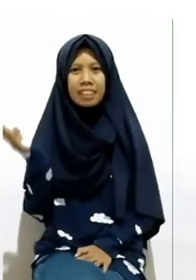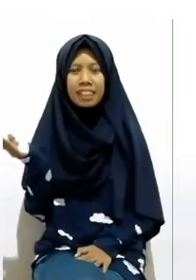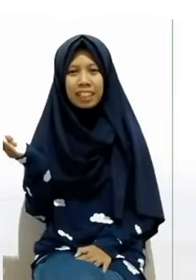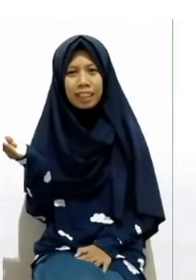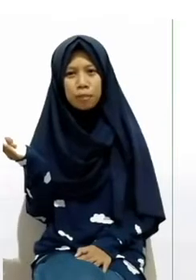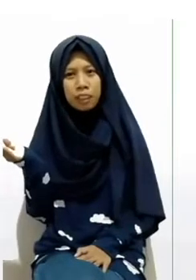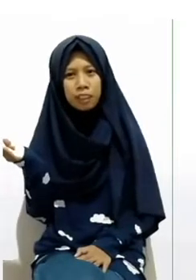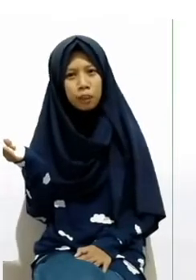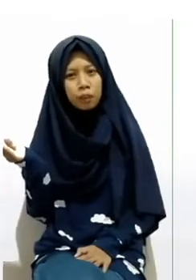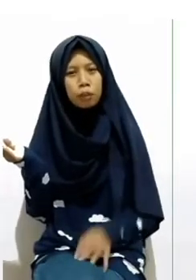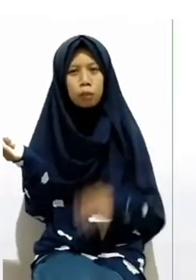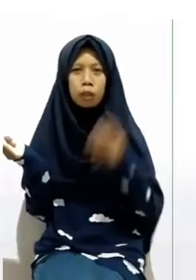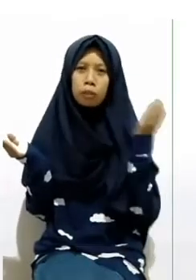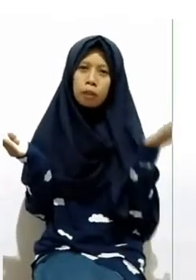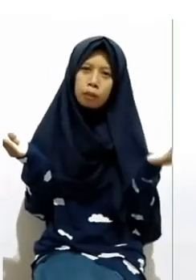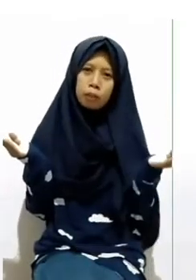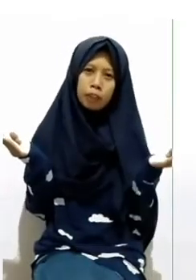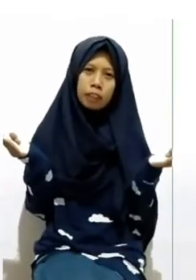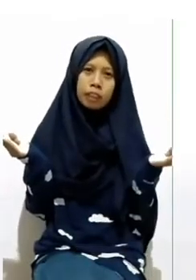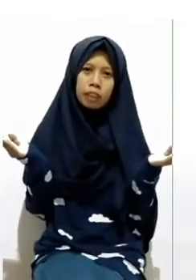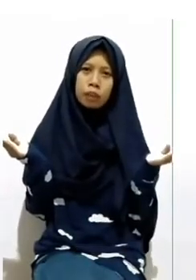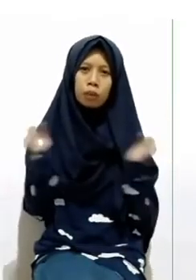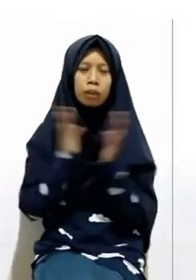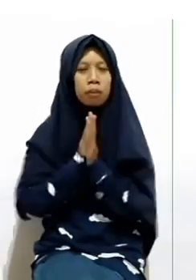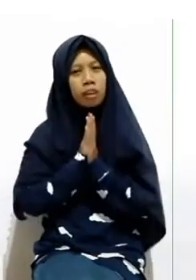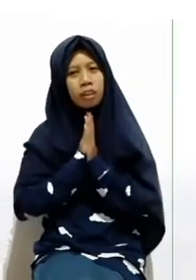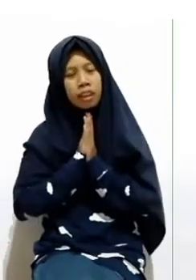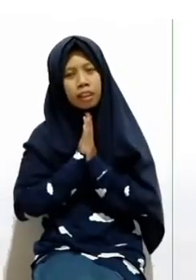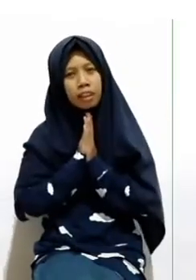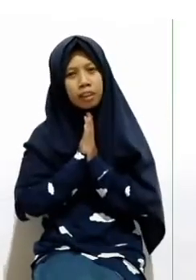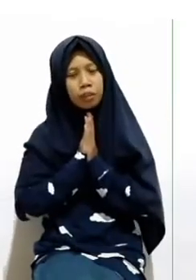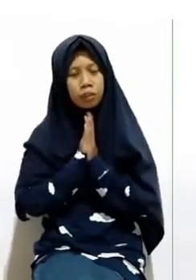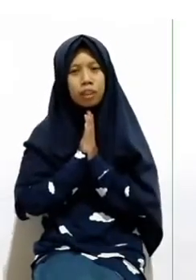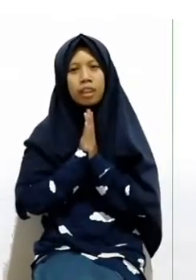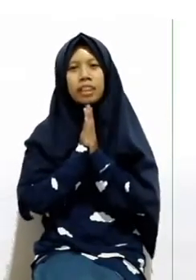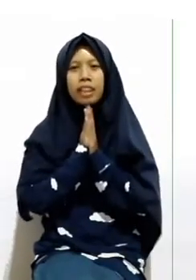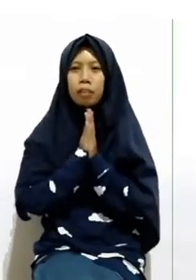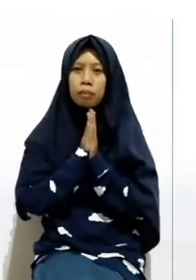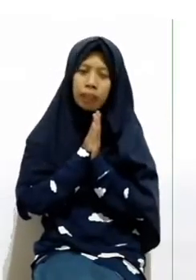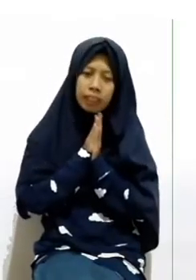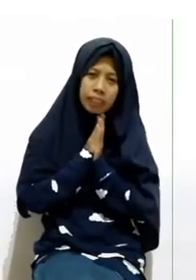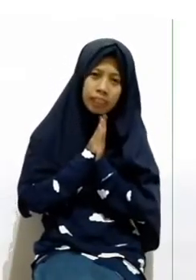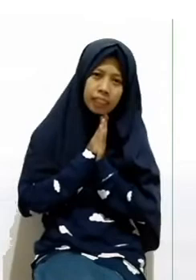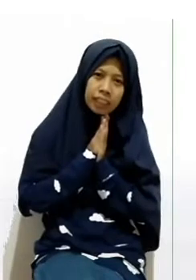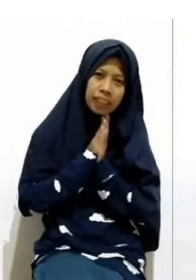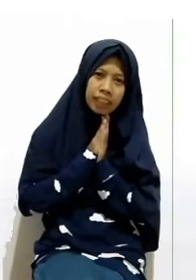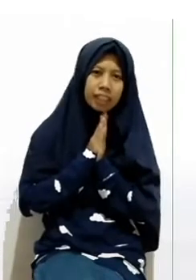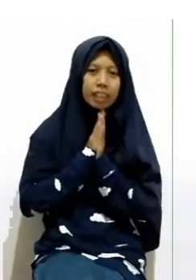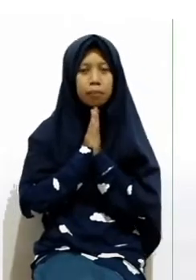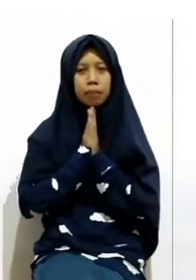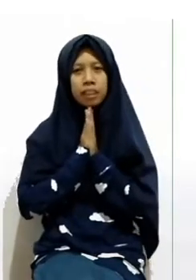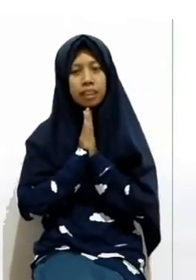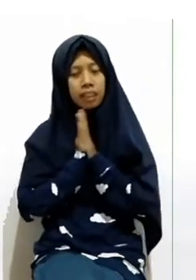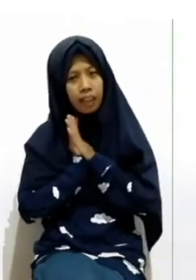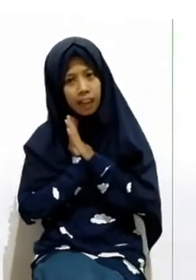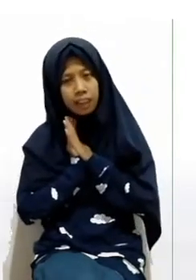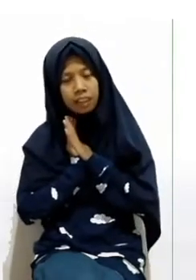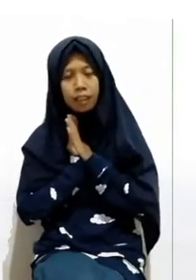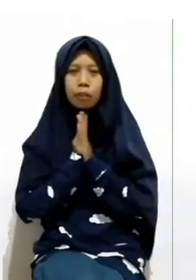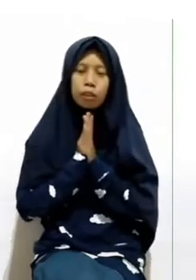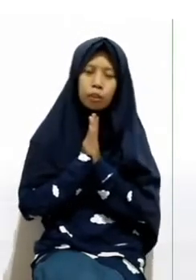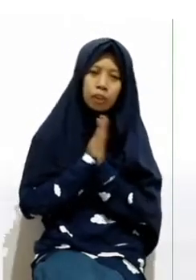20.40 salamualaikum warahmatullahi wabarakatuh selamat pagi anak-anak selamat